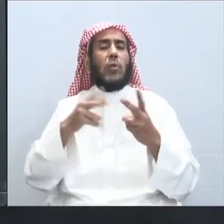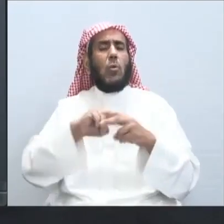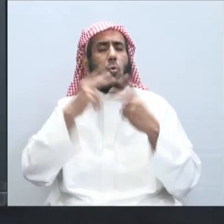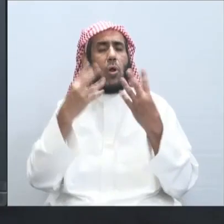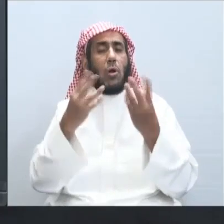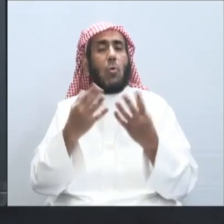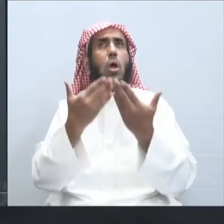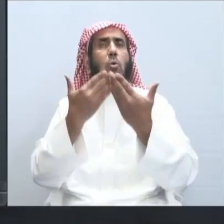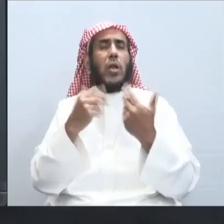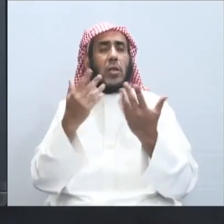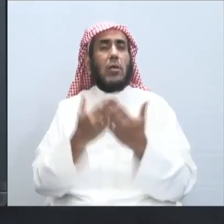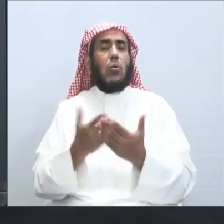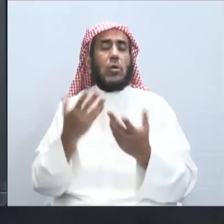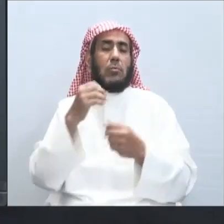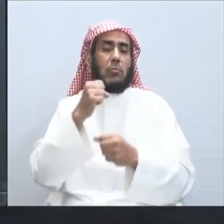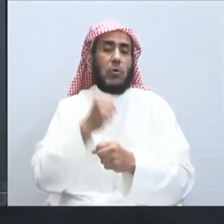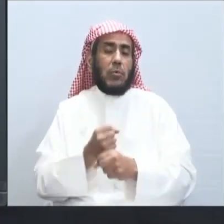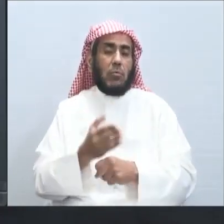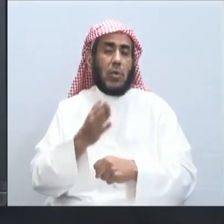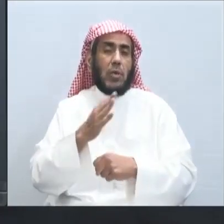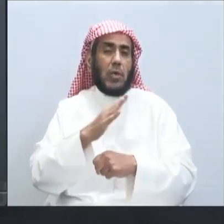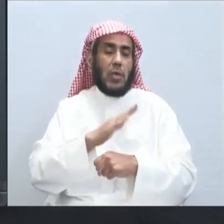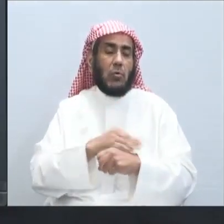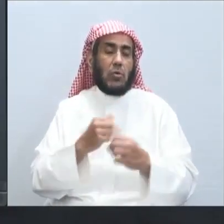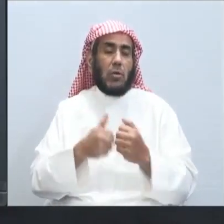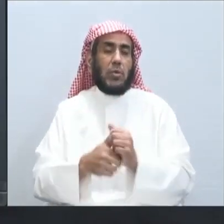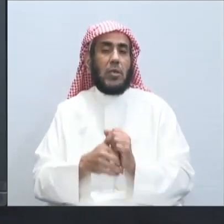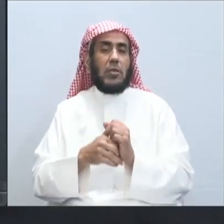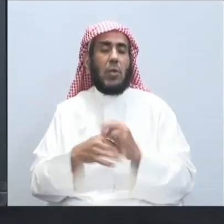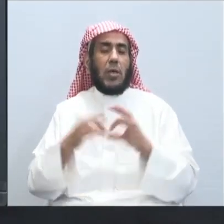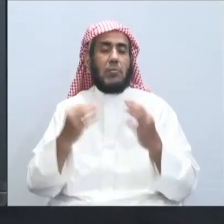لكل خير ويعيننا عليه وصلى الله على نبينا محمد واله وصحبه اجمعين